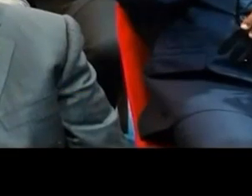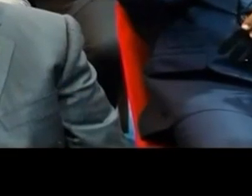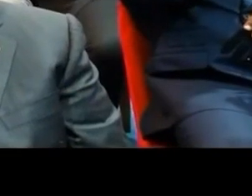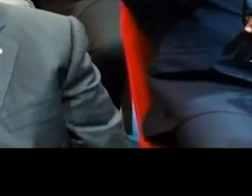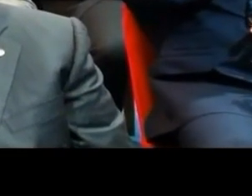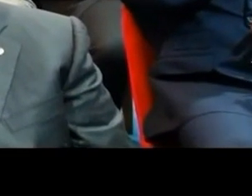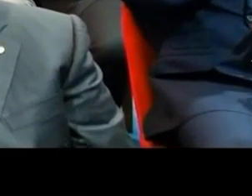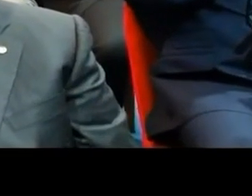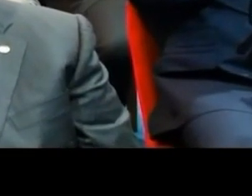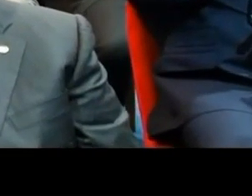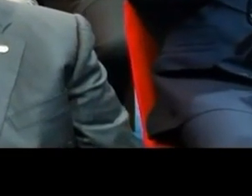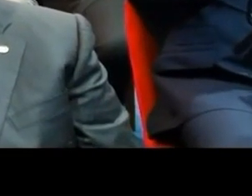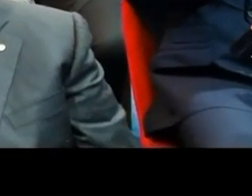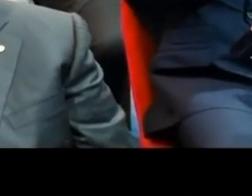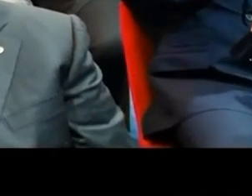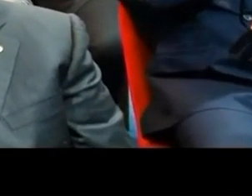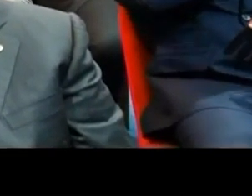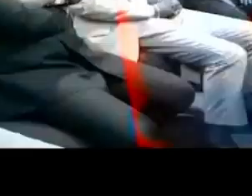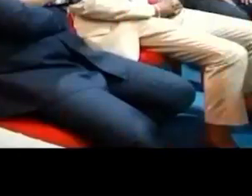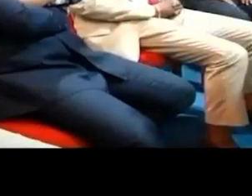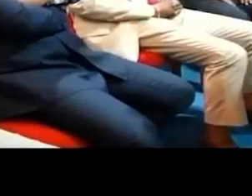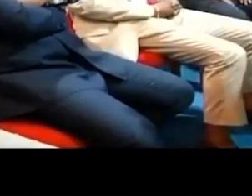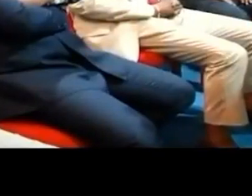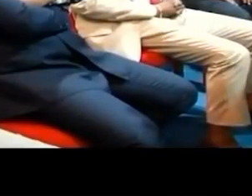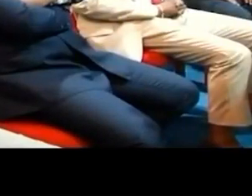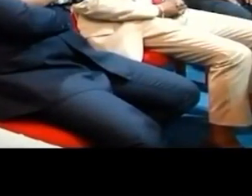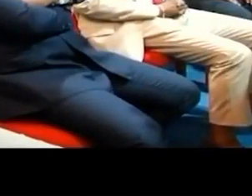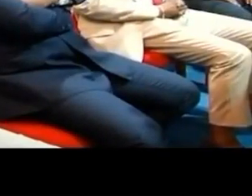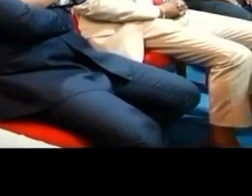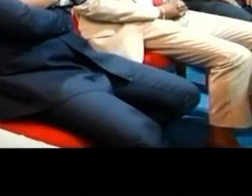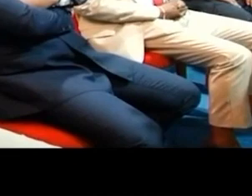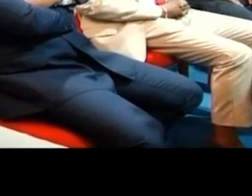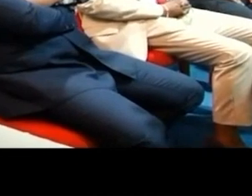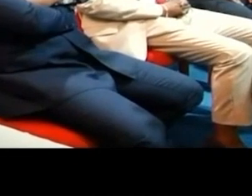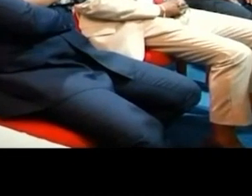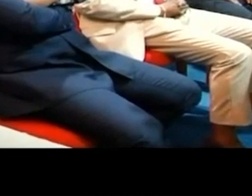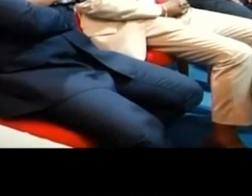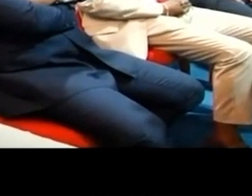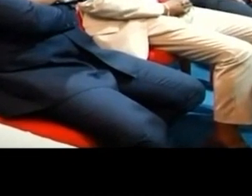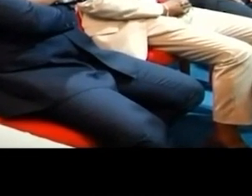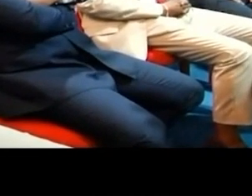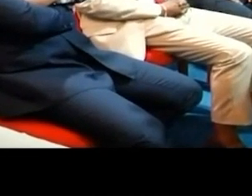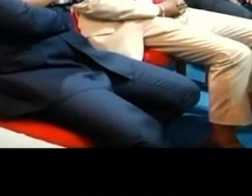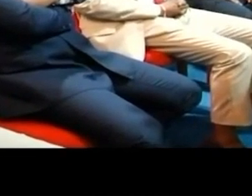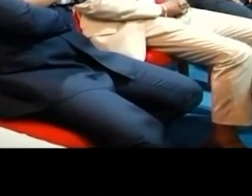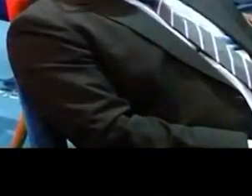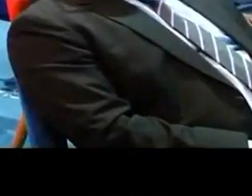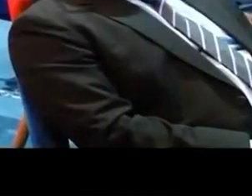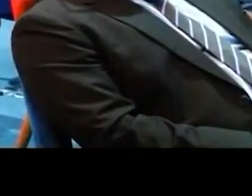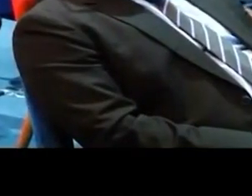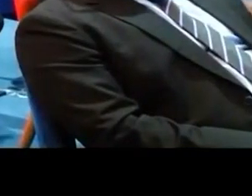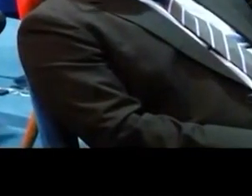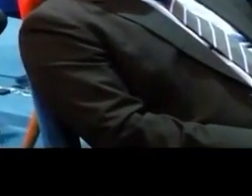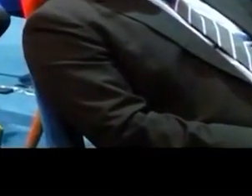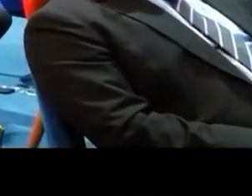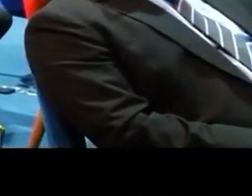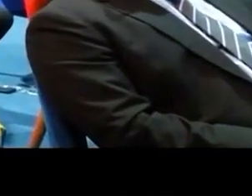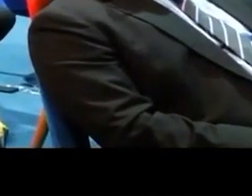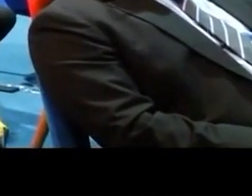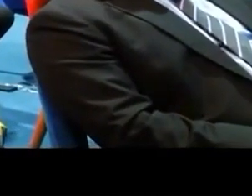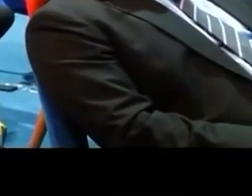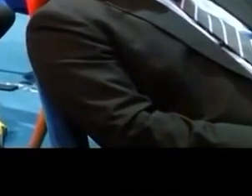paix et la stabilité dans cette partie du pays. Il se met aussi à l'écoute des élus du peuple